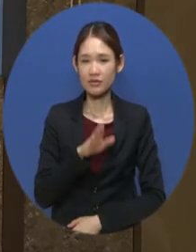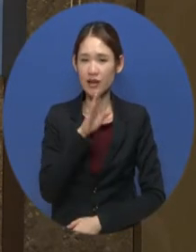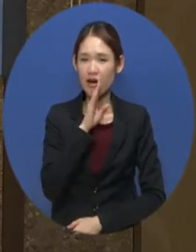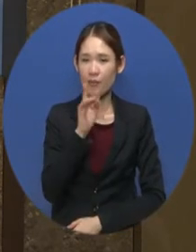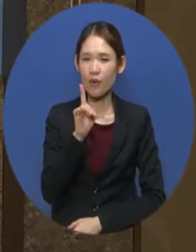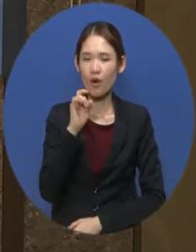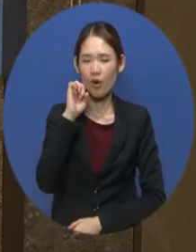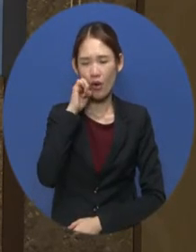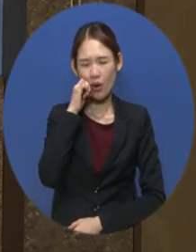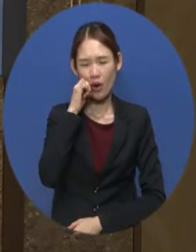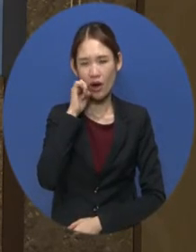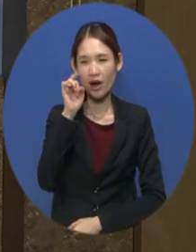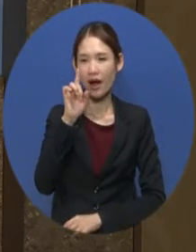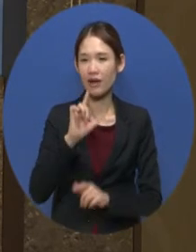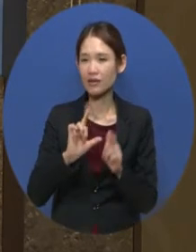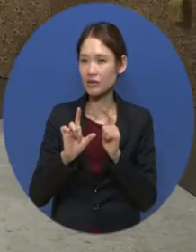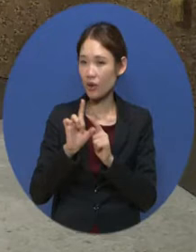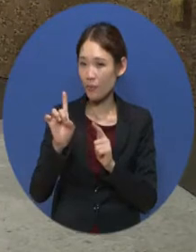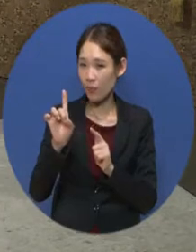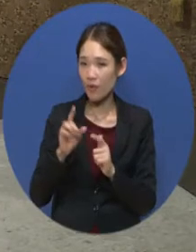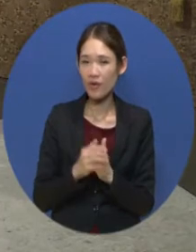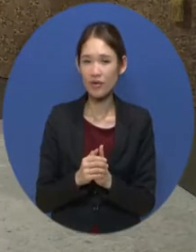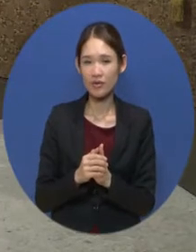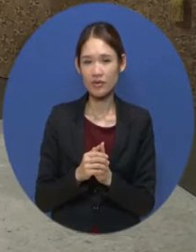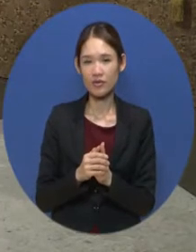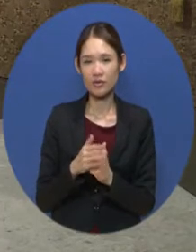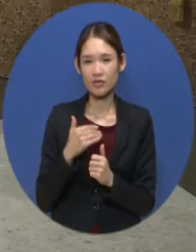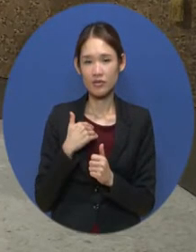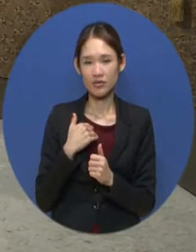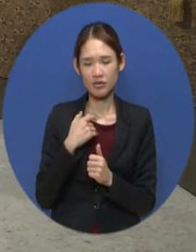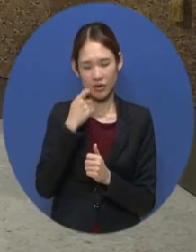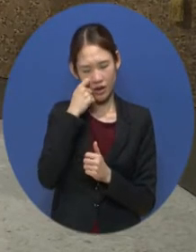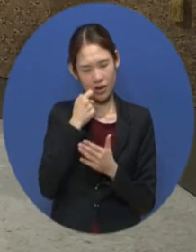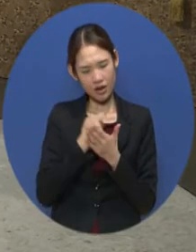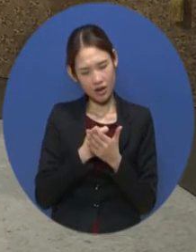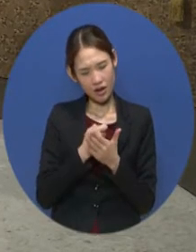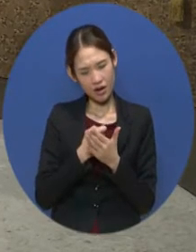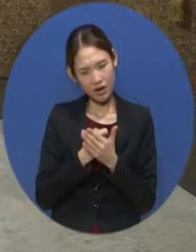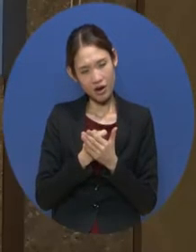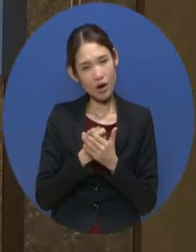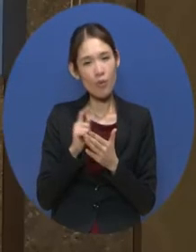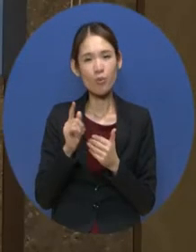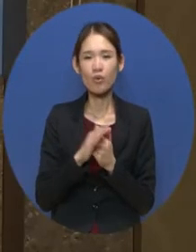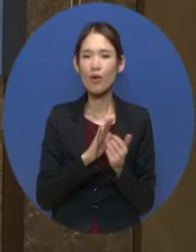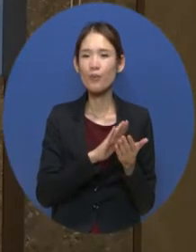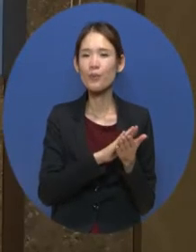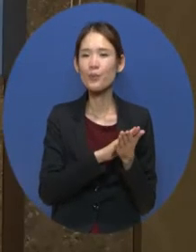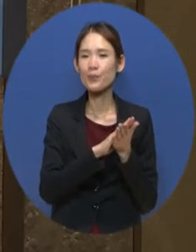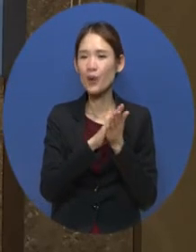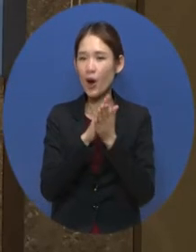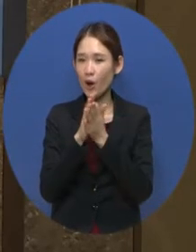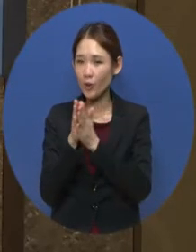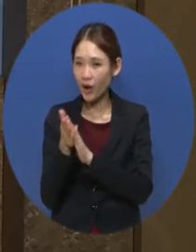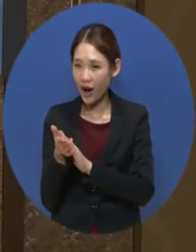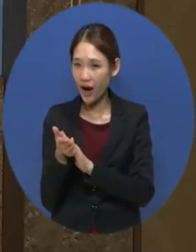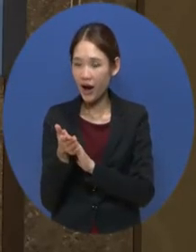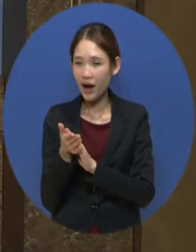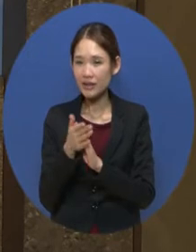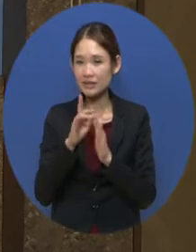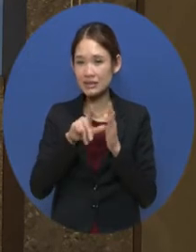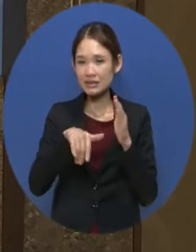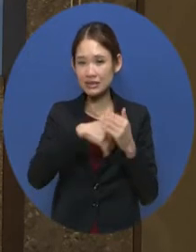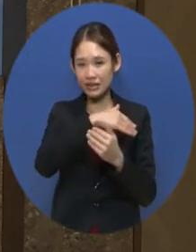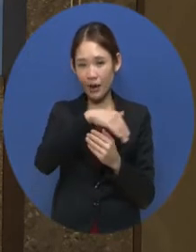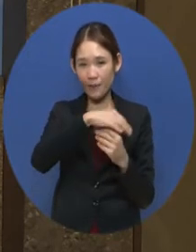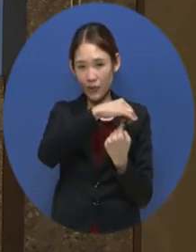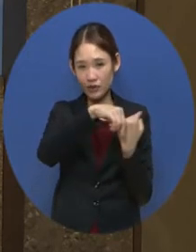사실은 어려움이 또 한 가지 있다면은 저희로서도 이제 굉장히 안타까운 게 이제 변화하는 어떤 시대잖아요. 네. 어떤 정책적인